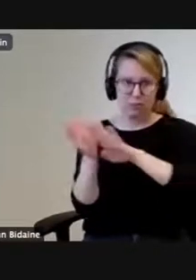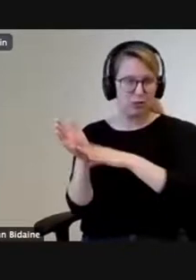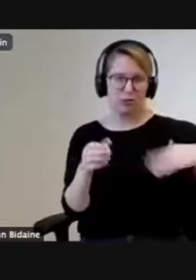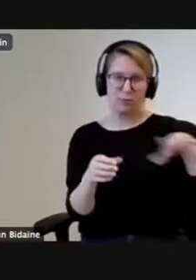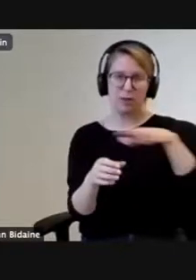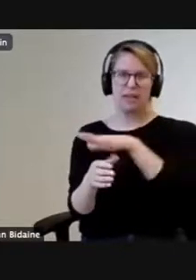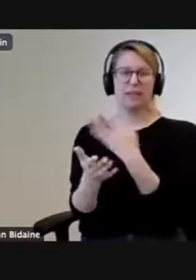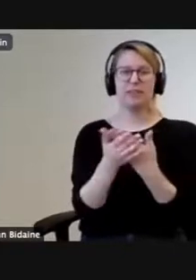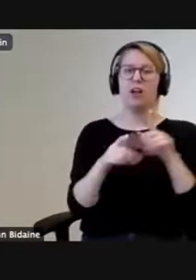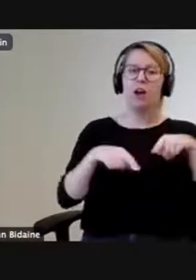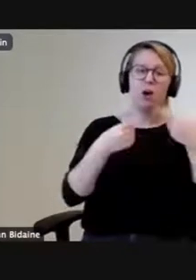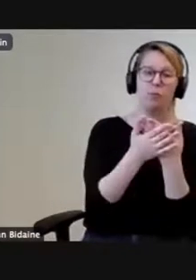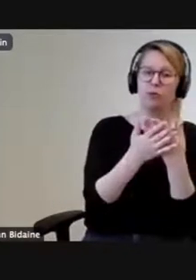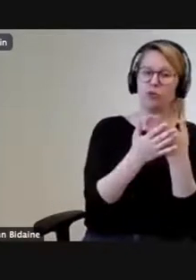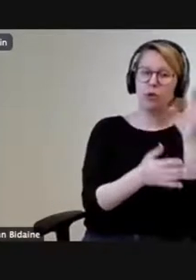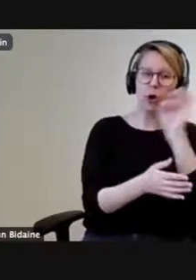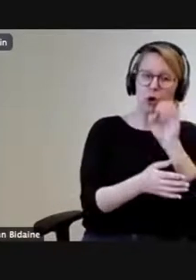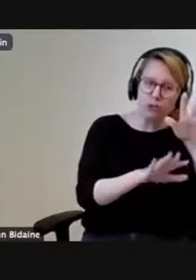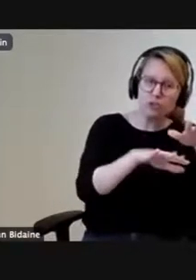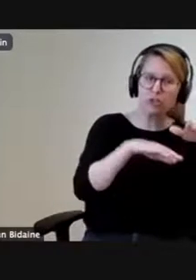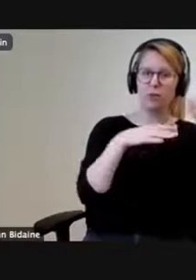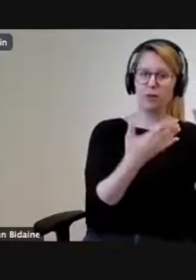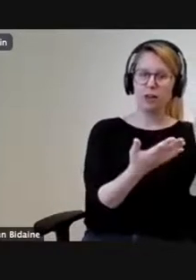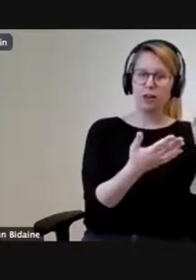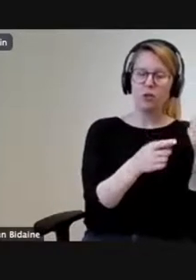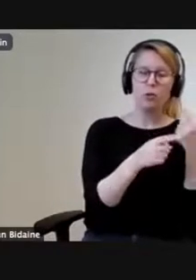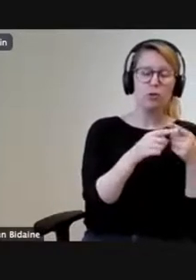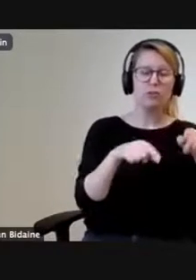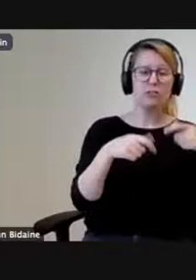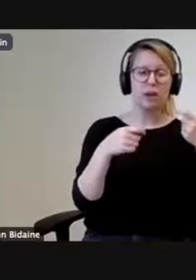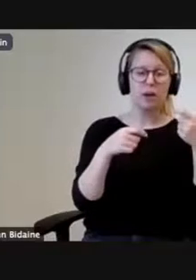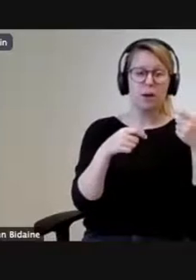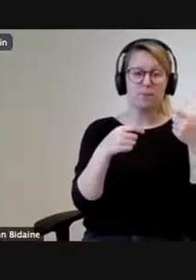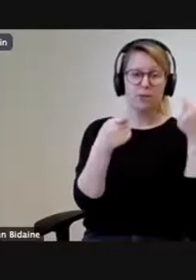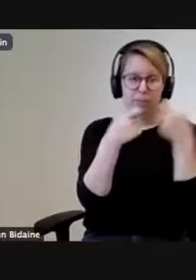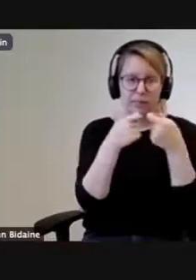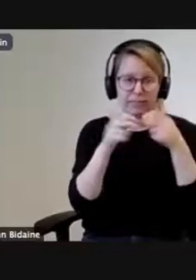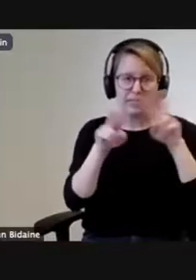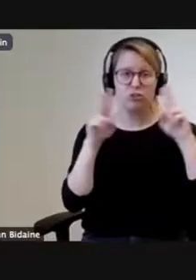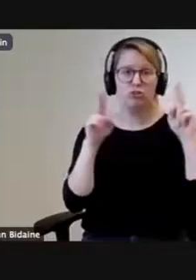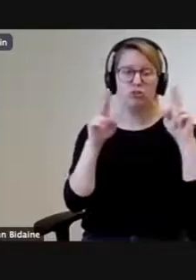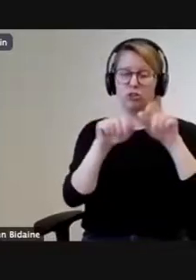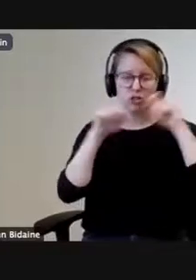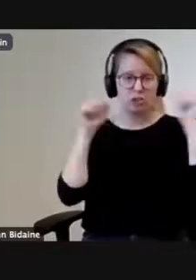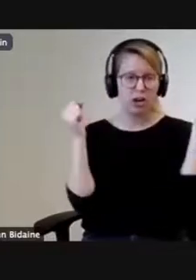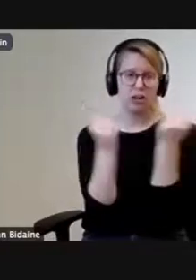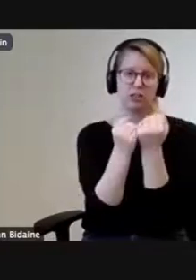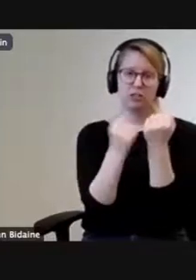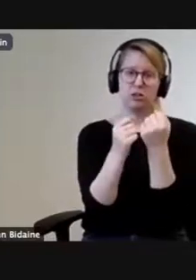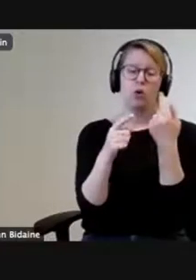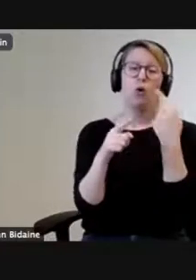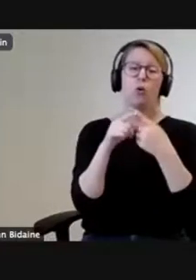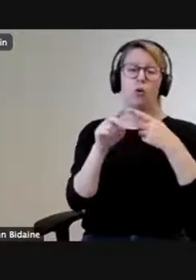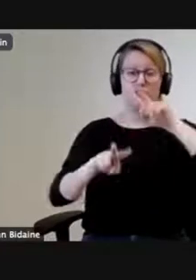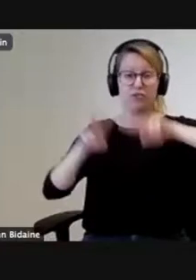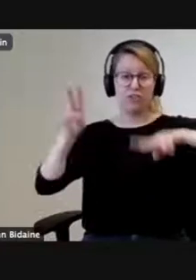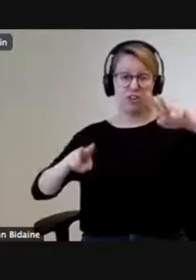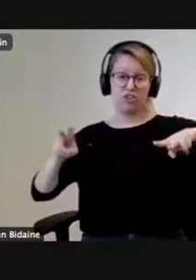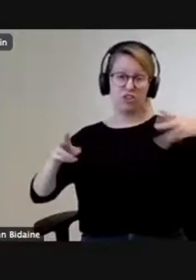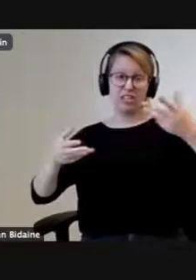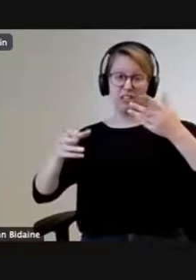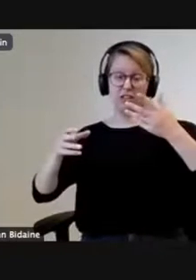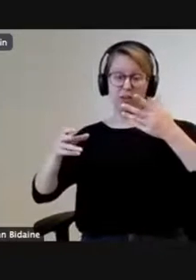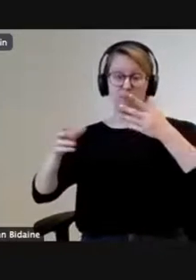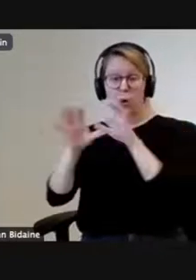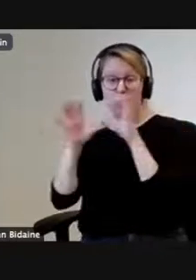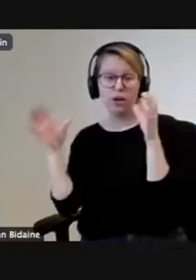avec les ONG qui représentent les personnes en situation de handicap. Et elle est également le résultat d'une évaluation de la